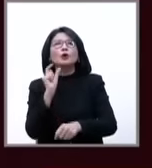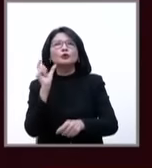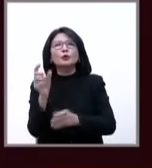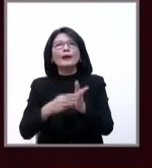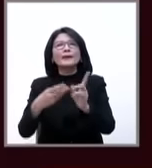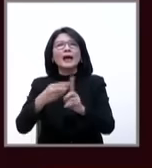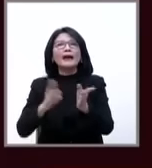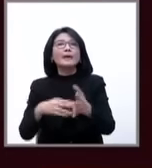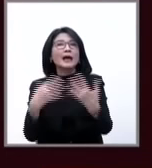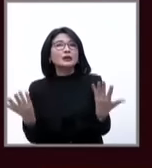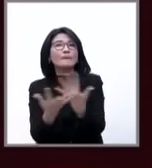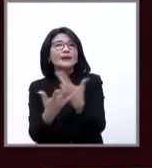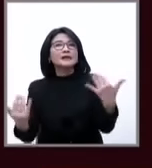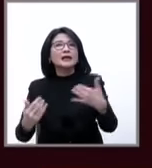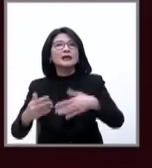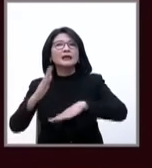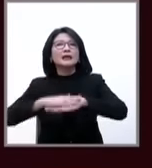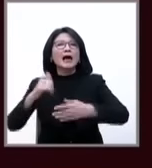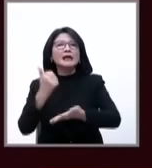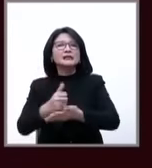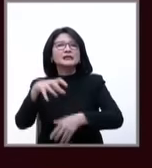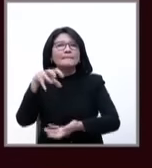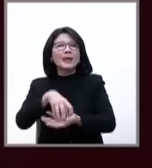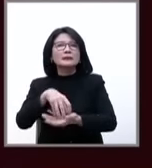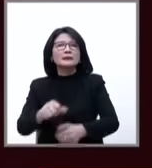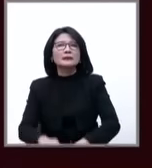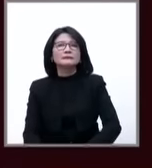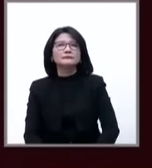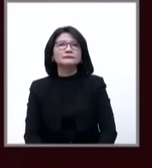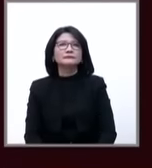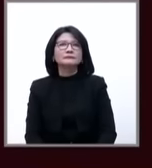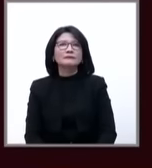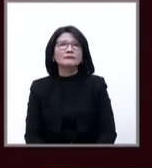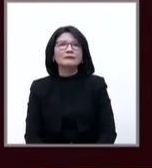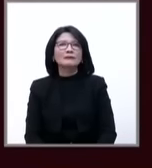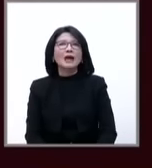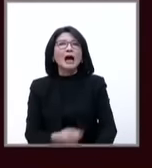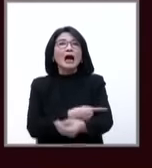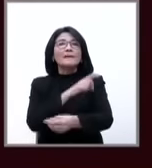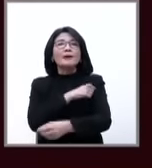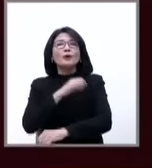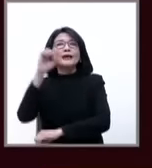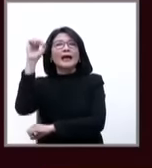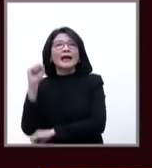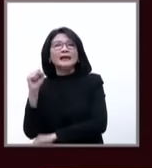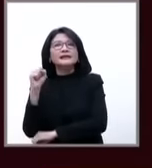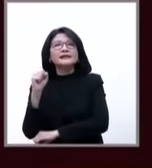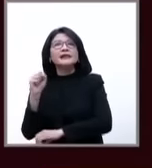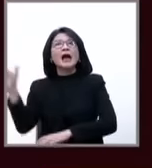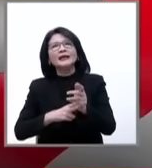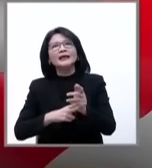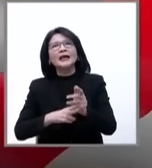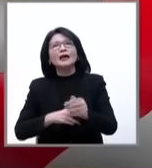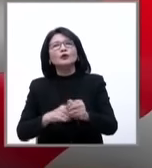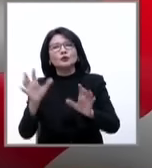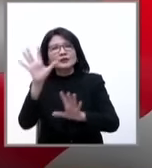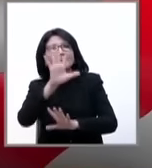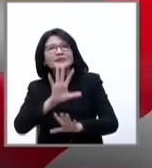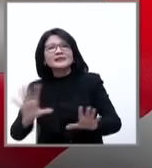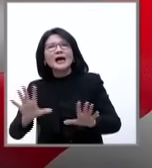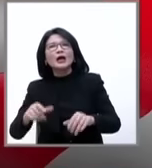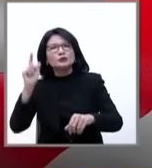hanya lancar, bukan hanya lebih gamblang, bukan hanya lebih lugas, tetapi dia bisa menampilkan perspektif yang lain. Nah, yang